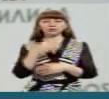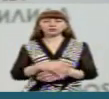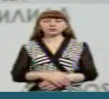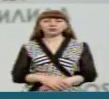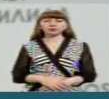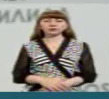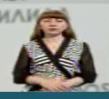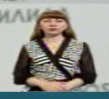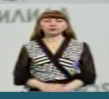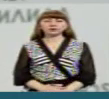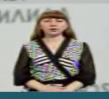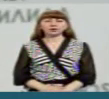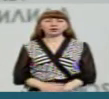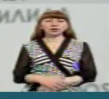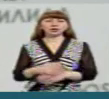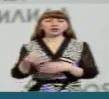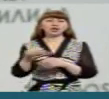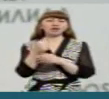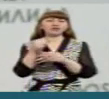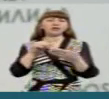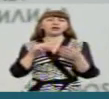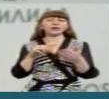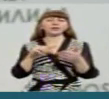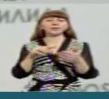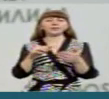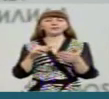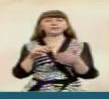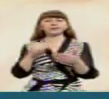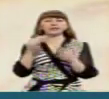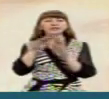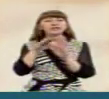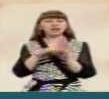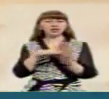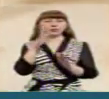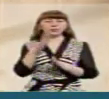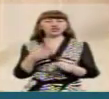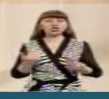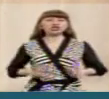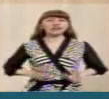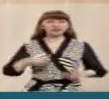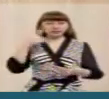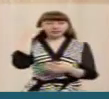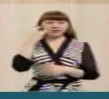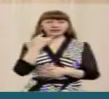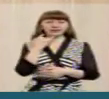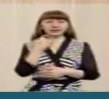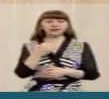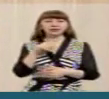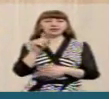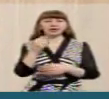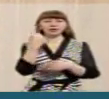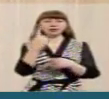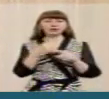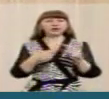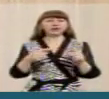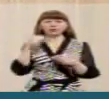Республикасы территориясында өз меншігінде тұрғын үйі болмау керек. Елбасы тапсырмасына сәйкес 7-20-25 бағдарламасы